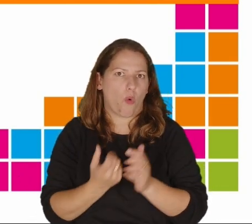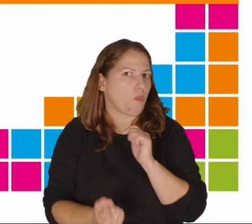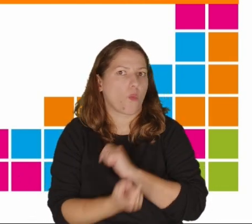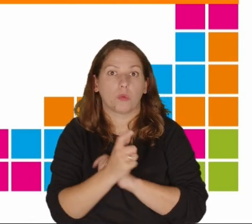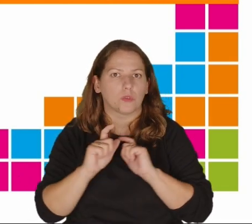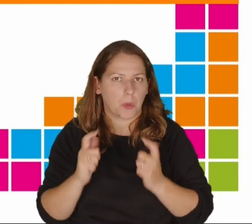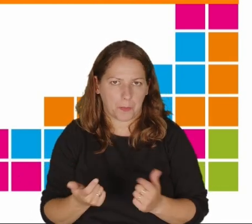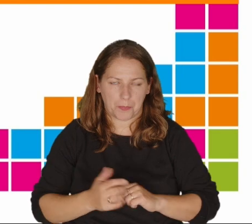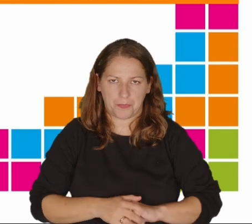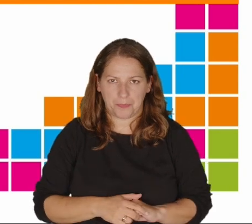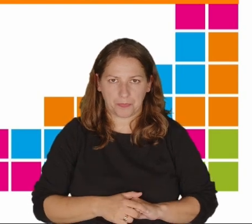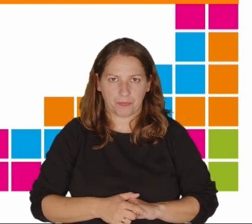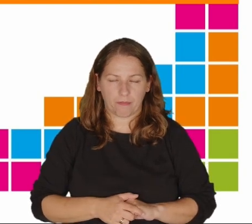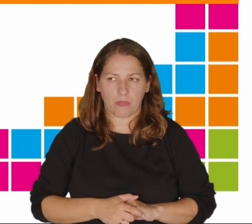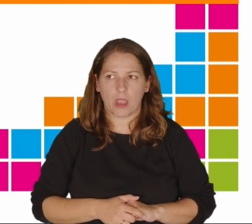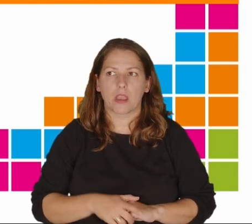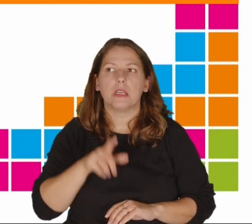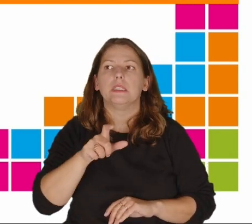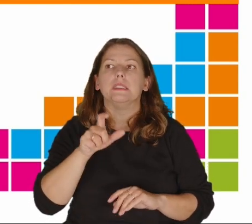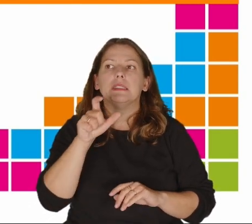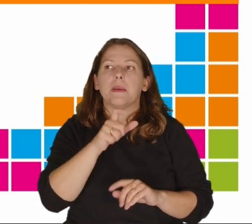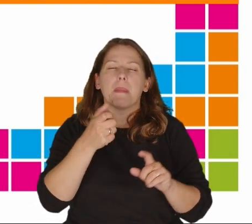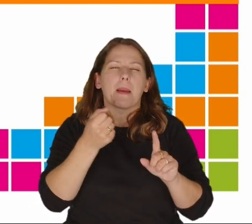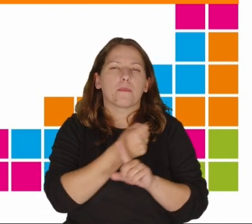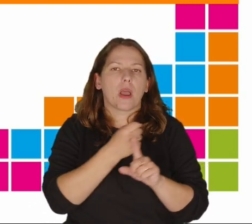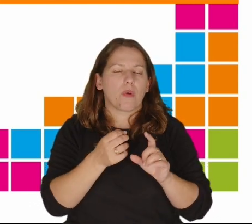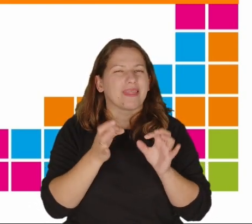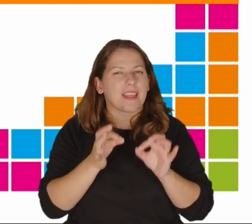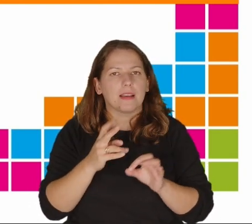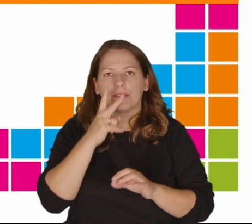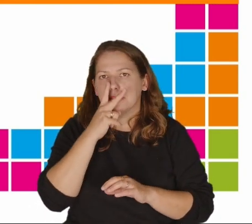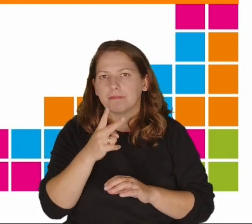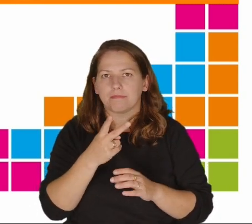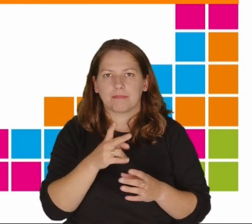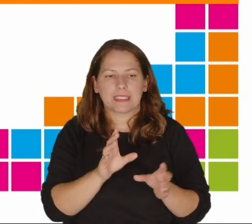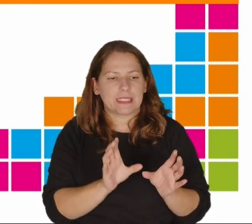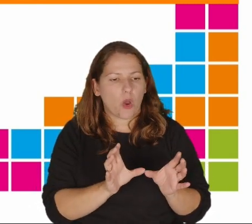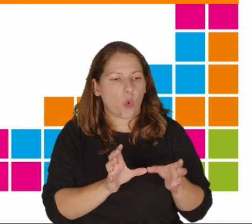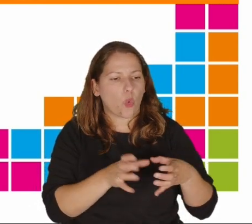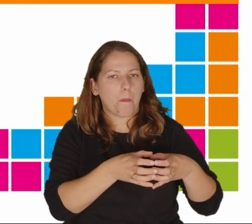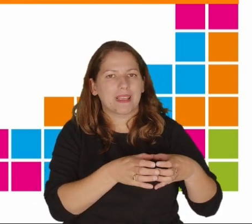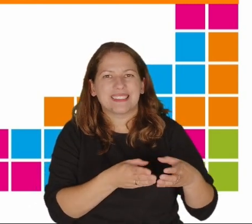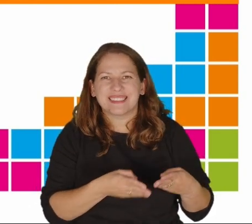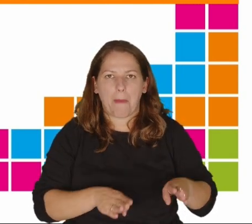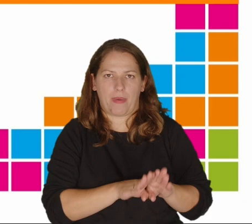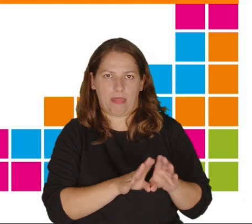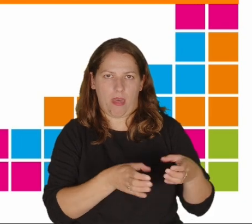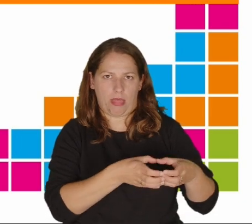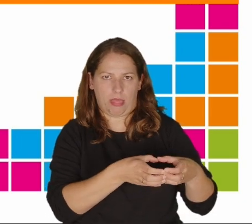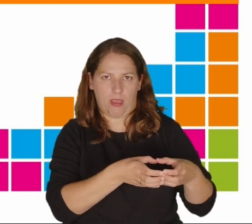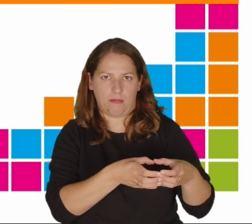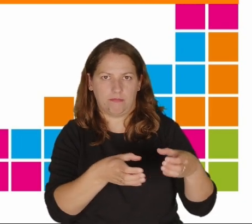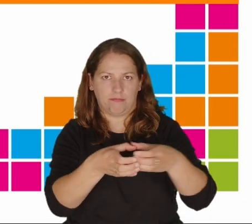to, że cyberprzemoc obecnie dość często dzieje się w zamkniętych grupach, takich w grupach, w